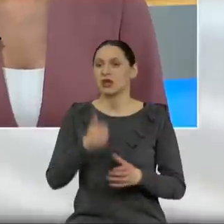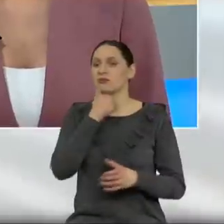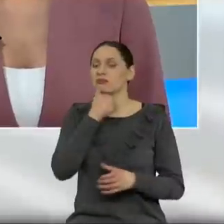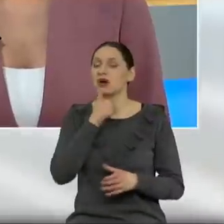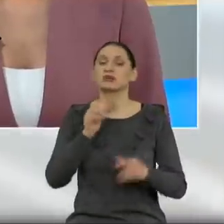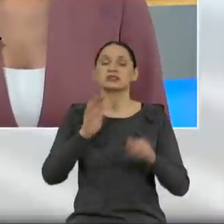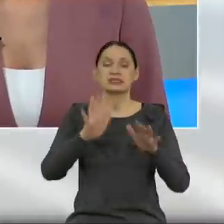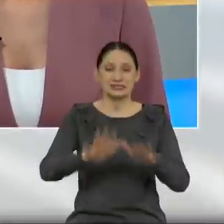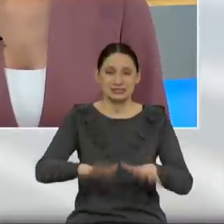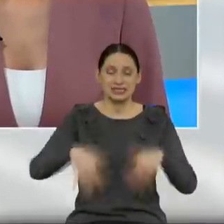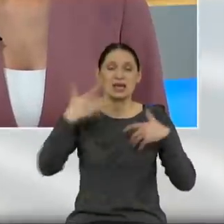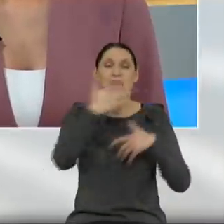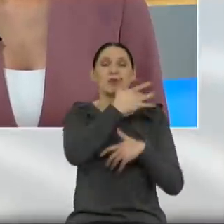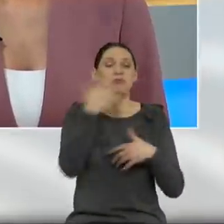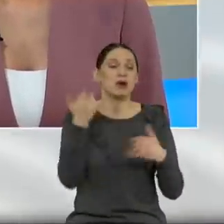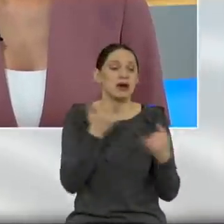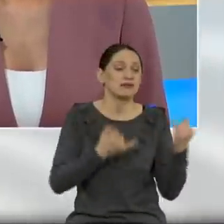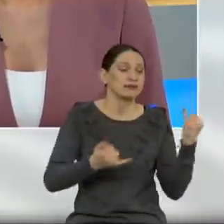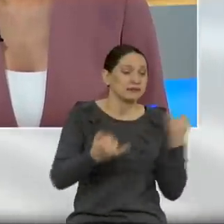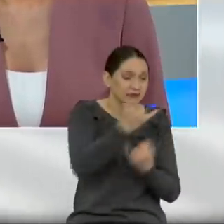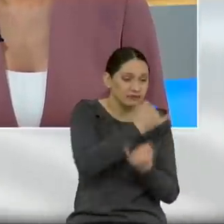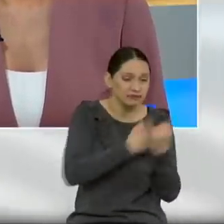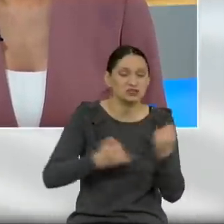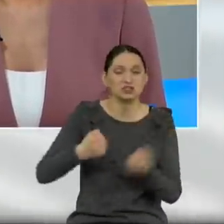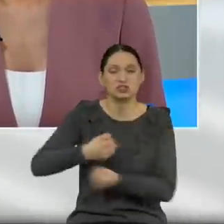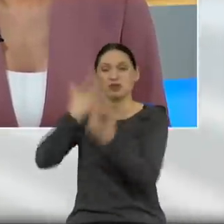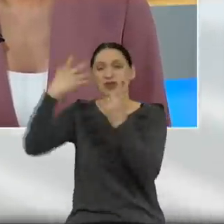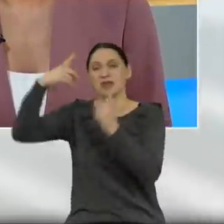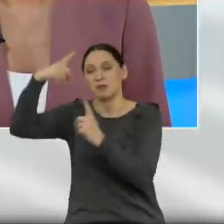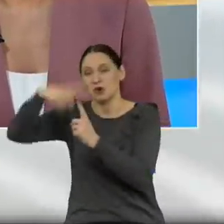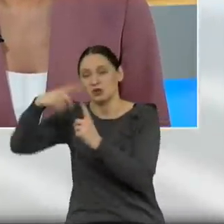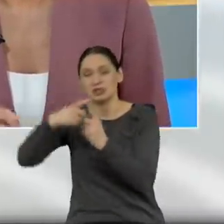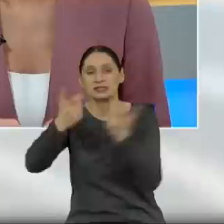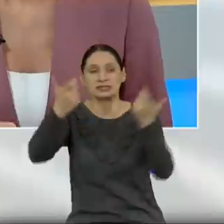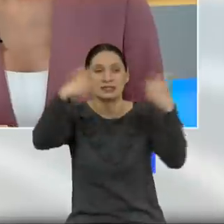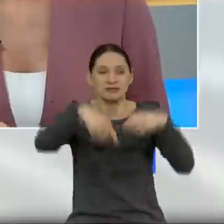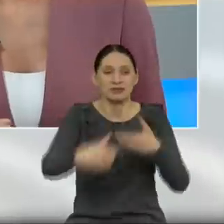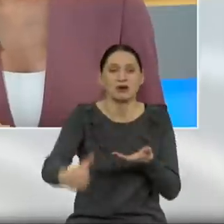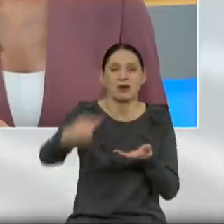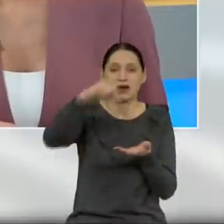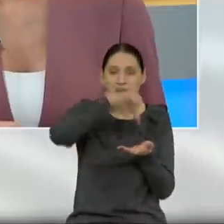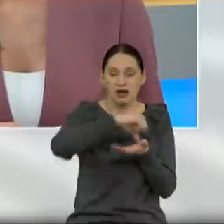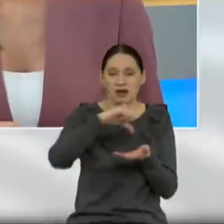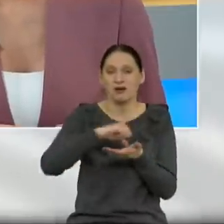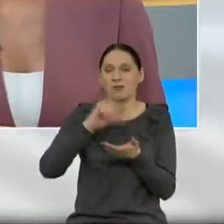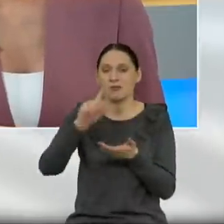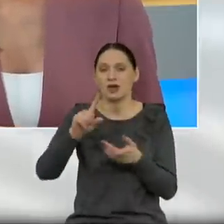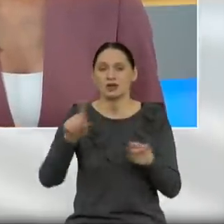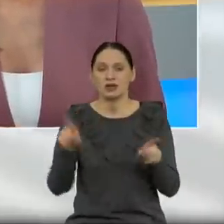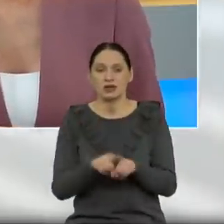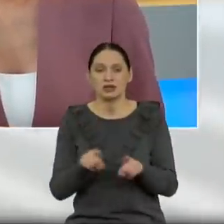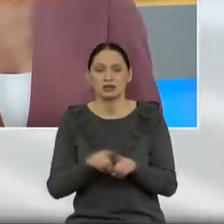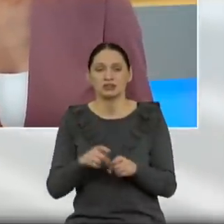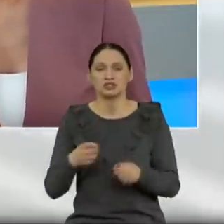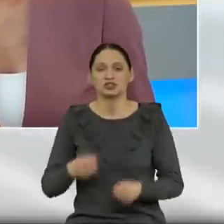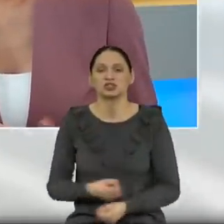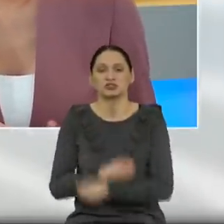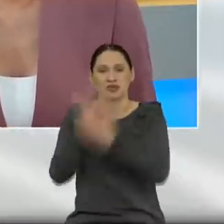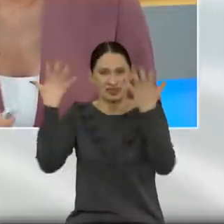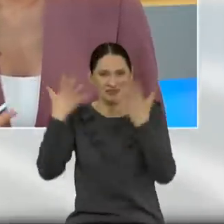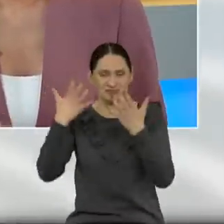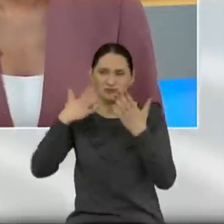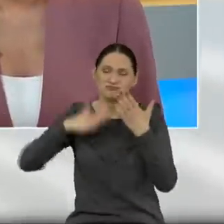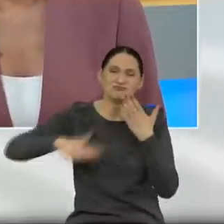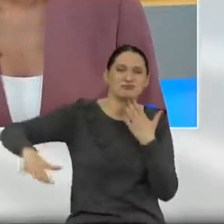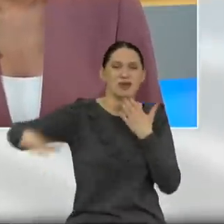partijos planuojama įtraukti švietimo tarybą ir kažkiek savivaldą, ar čia neturėtų būti daugiau girdimas ir tos pačios švietimo bendruomenės ir